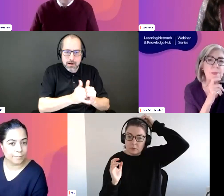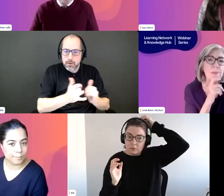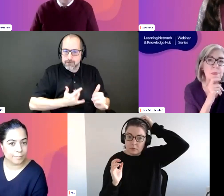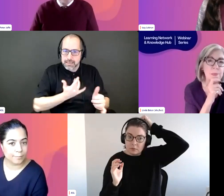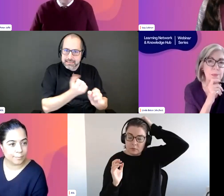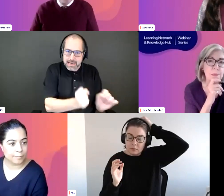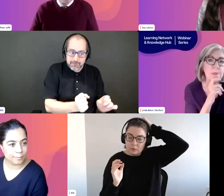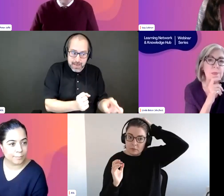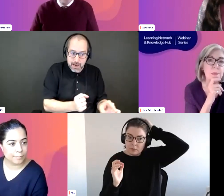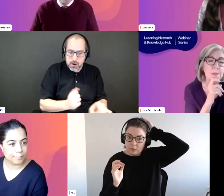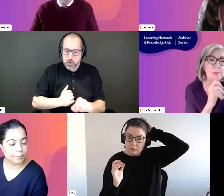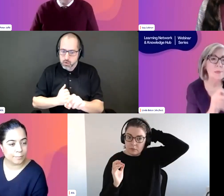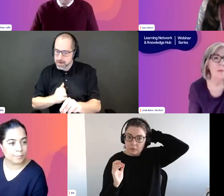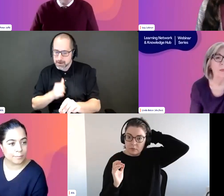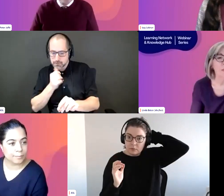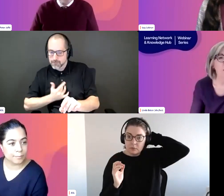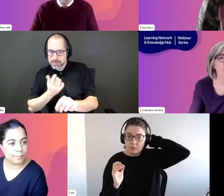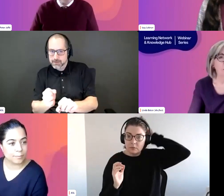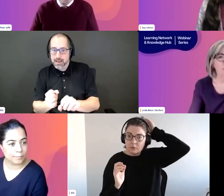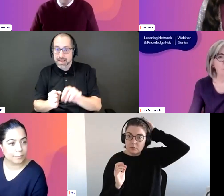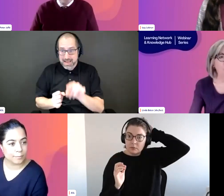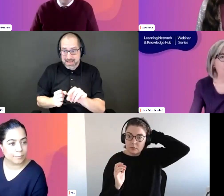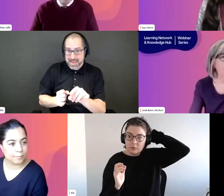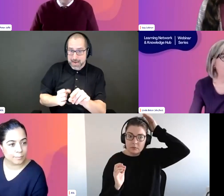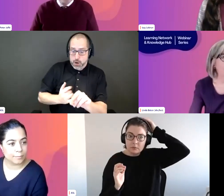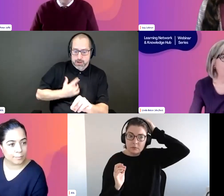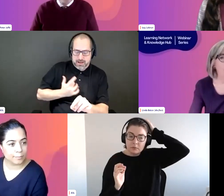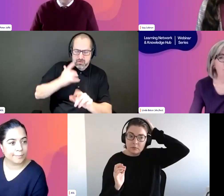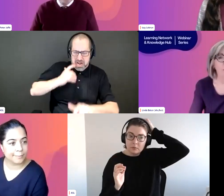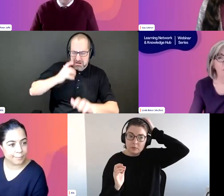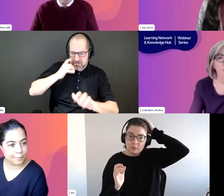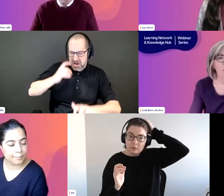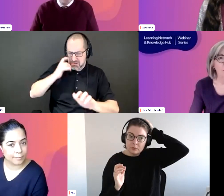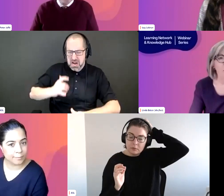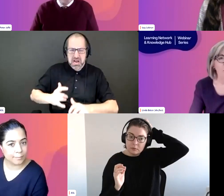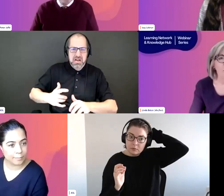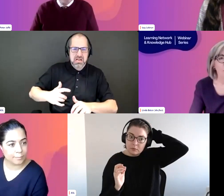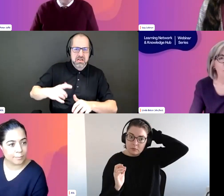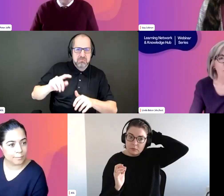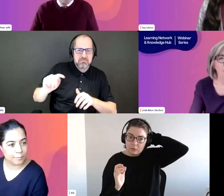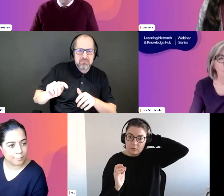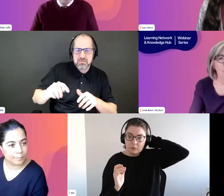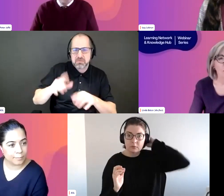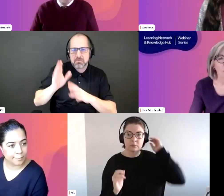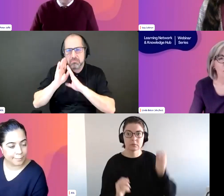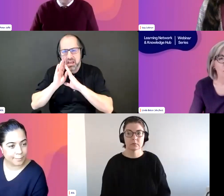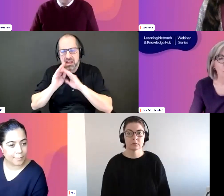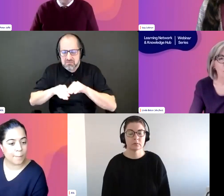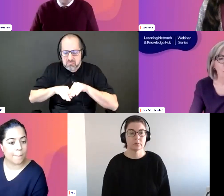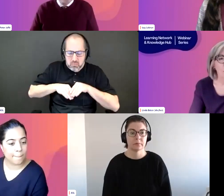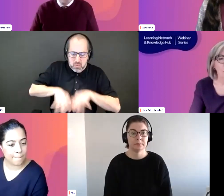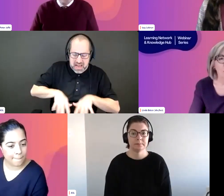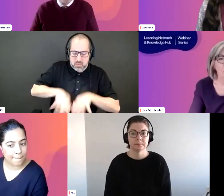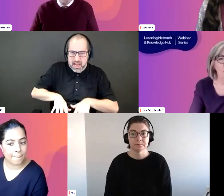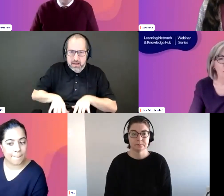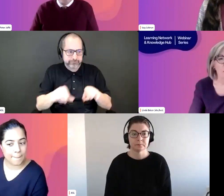pour exprimer où l'enfant se sent donc en sécurité dans quel foyer il pleure tout le